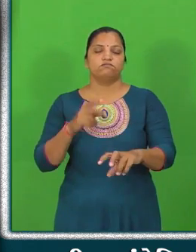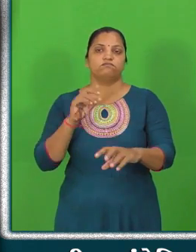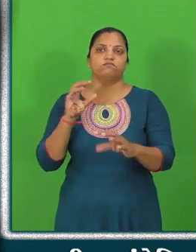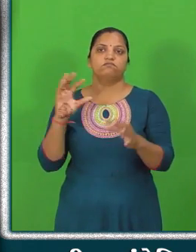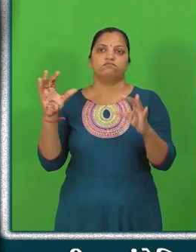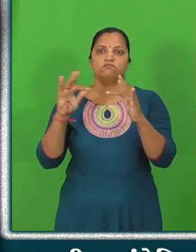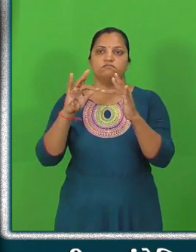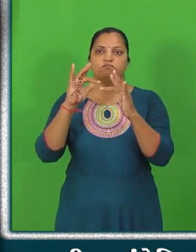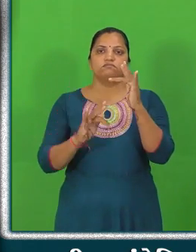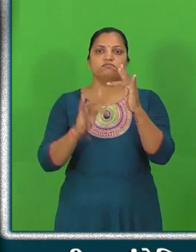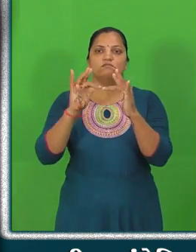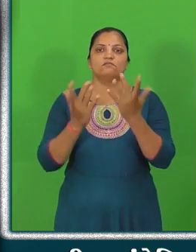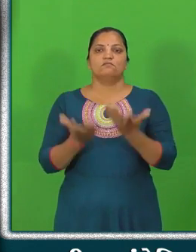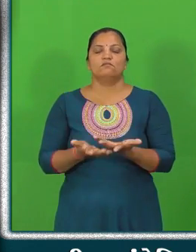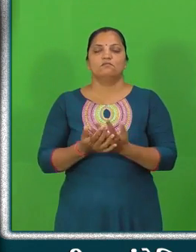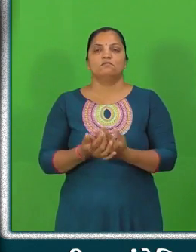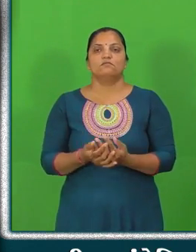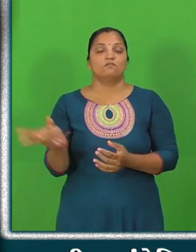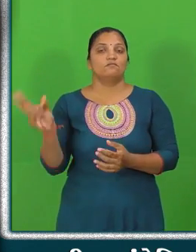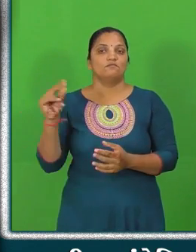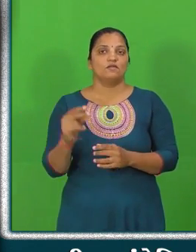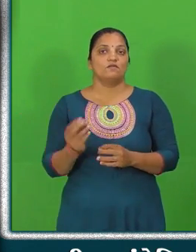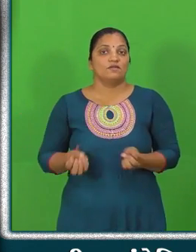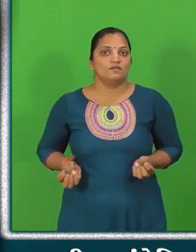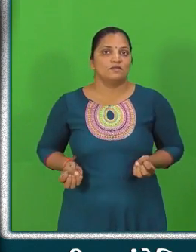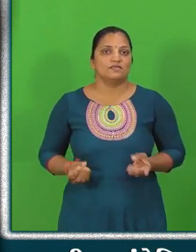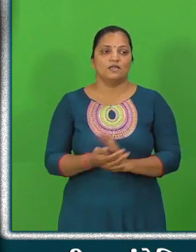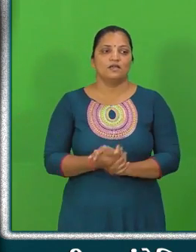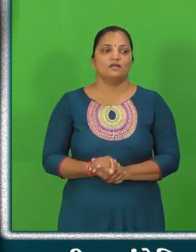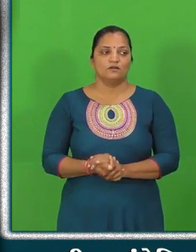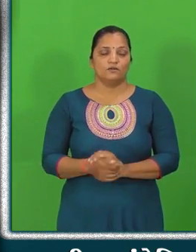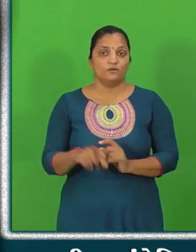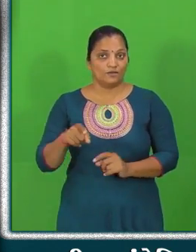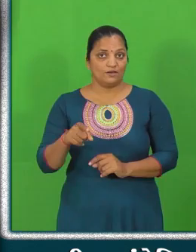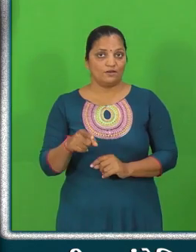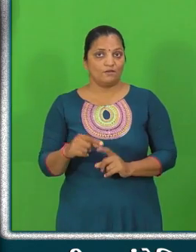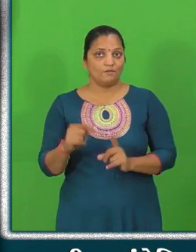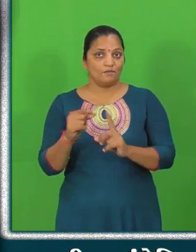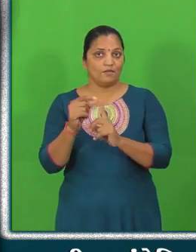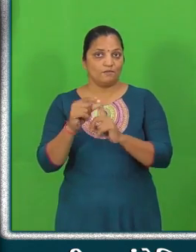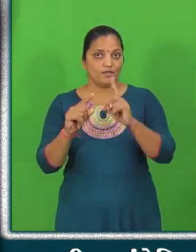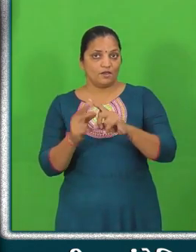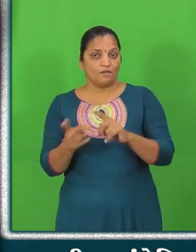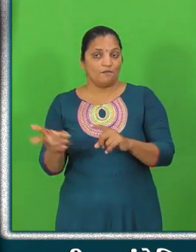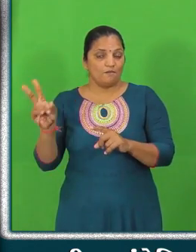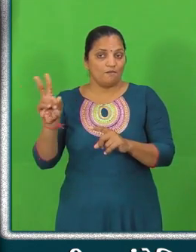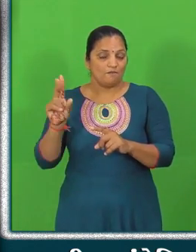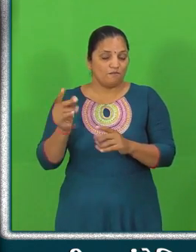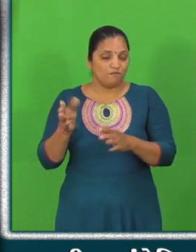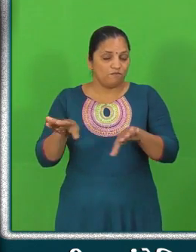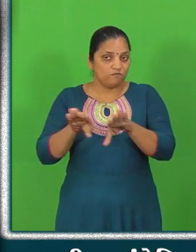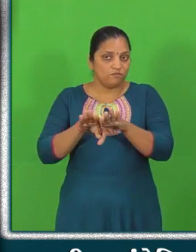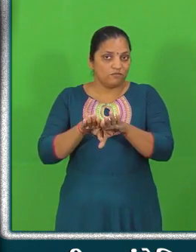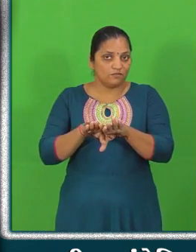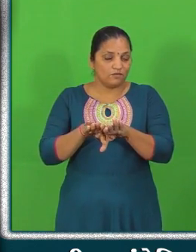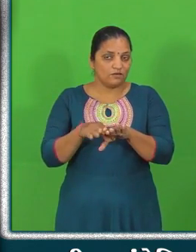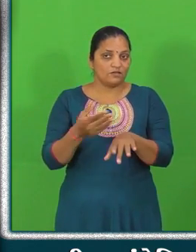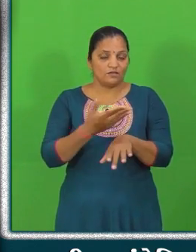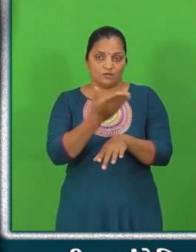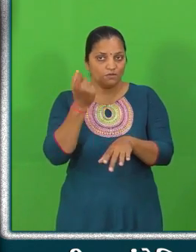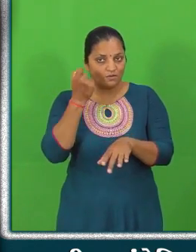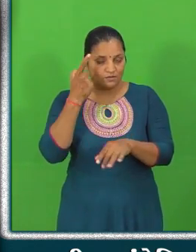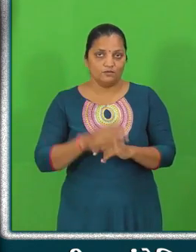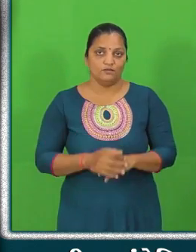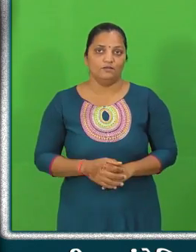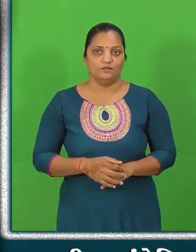છે। તમે જોયું હશે મેં બે વખત રીસ્ટાર્ટ કર્યું કે એ પીપીટી હેંગ ન થાય એટલે હું પીપીટીને બંધ કરીને પછી એ પ્રોગ્રામ ચાલુ કરું, તો તમને વધારે સમજ